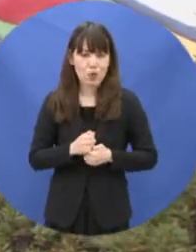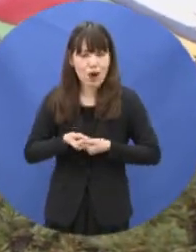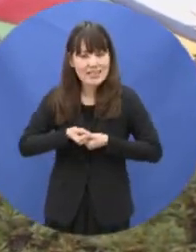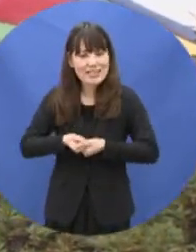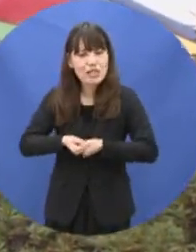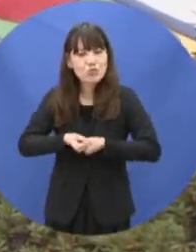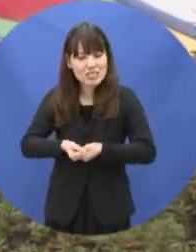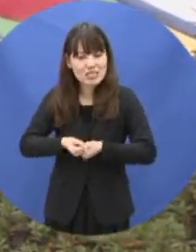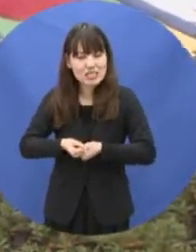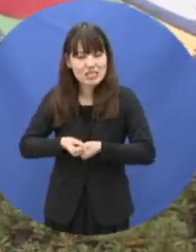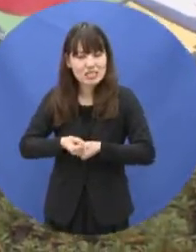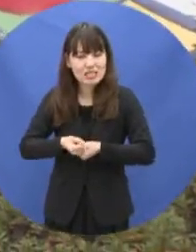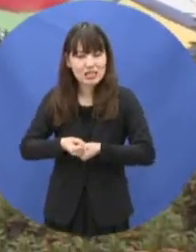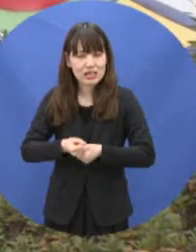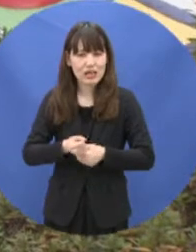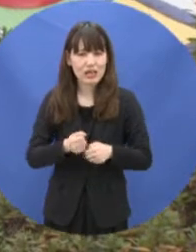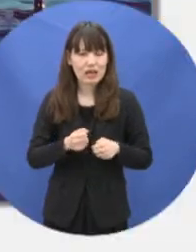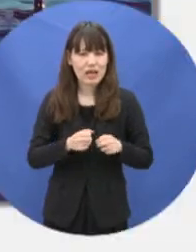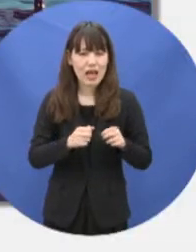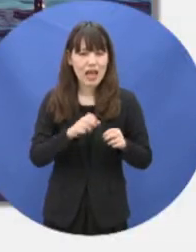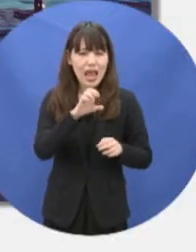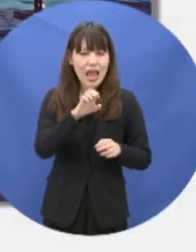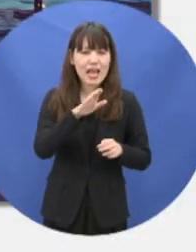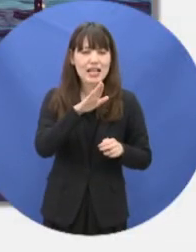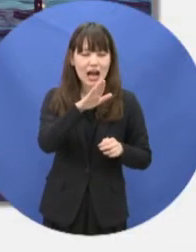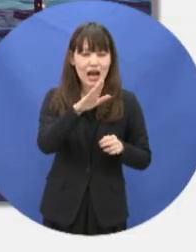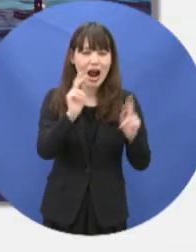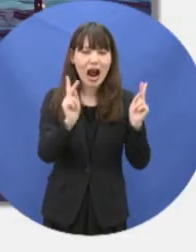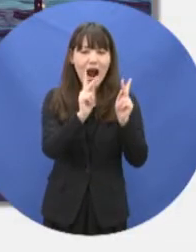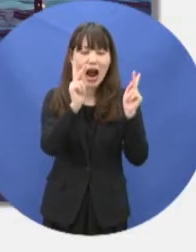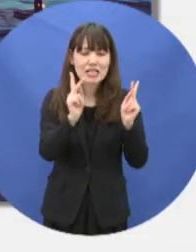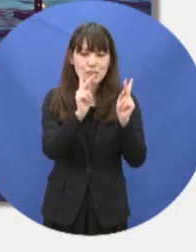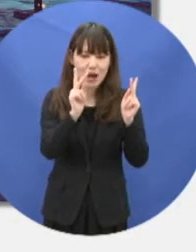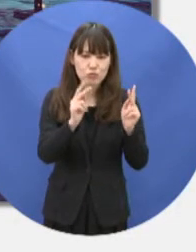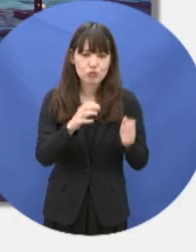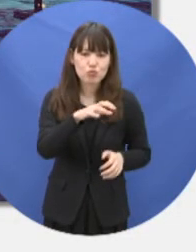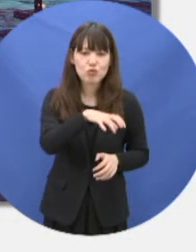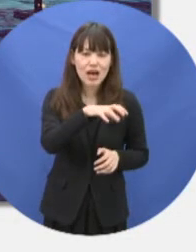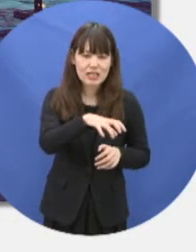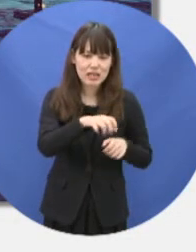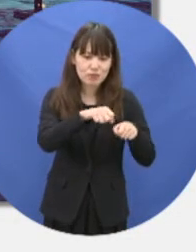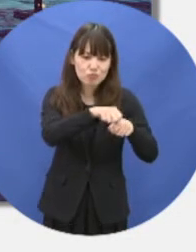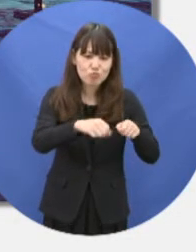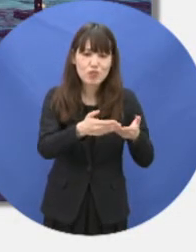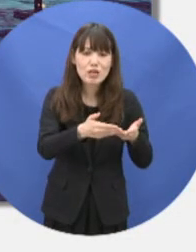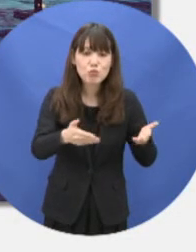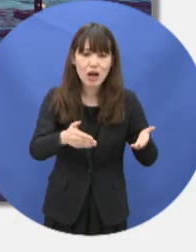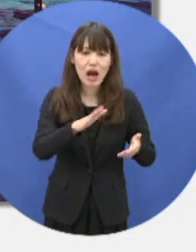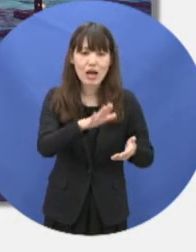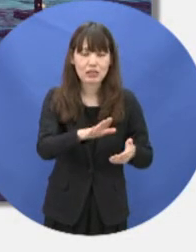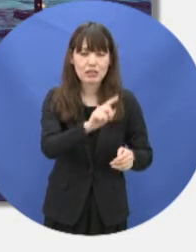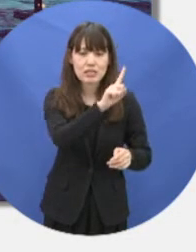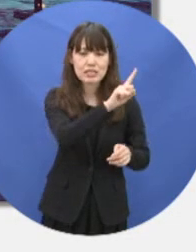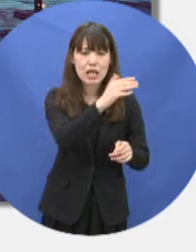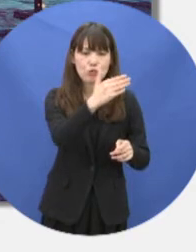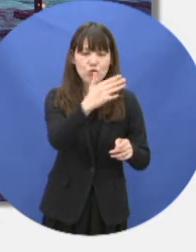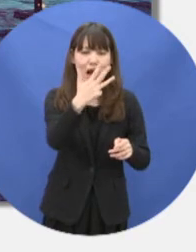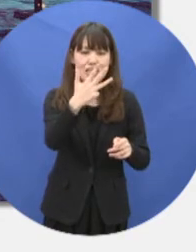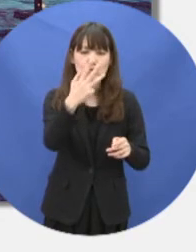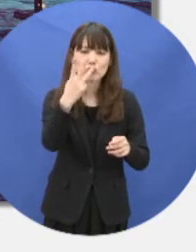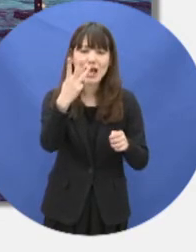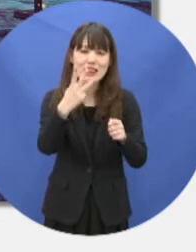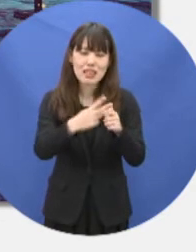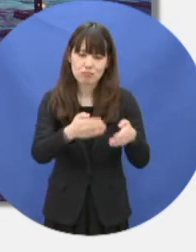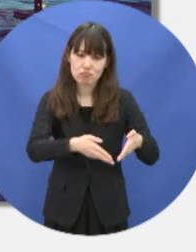が江坂カーニバルプラザというシーフードのレストランを経営していまして、でそれが1983年にできたんですけれ